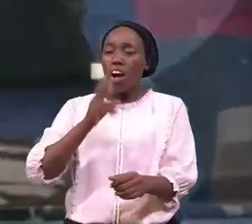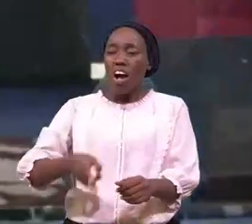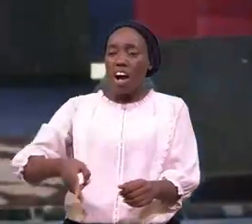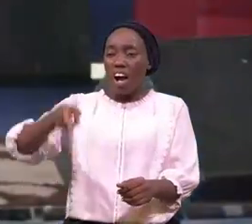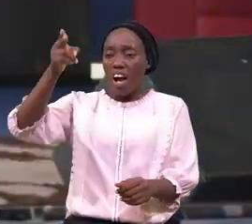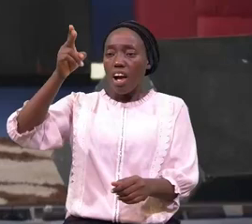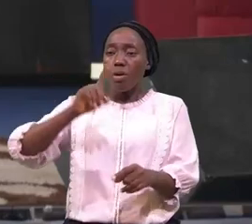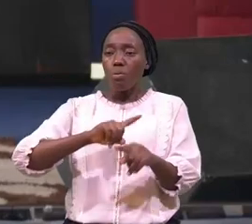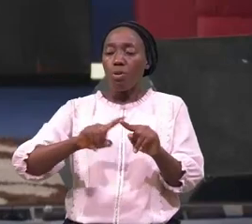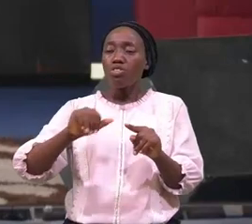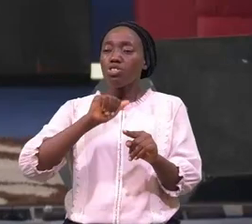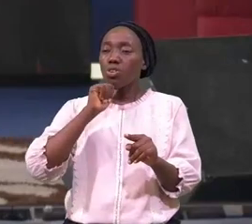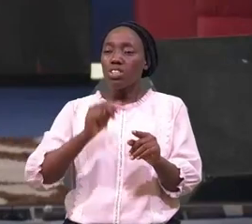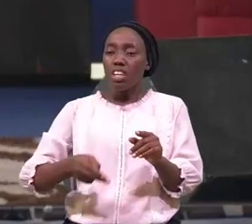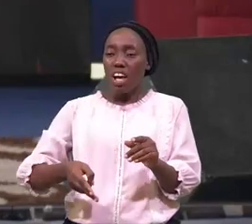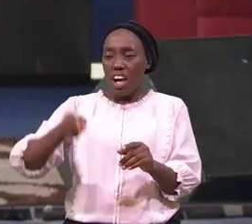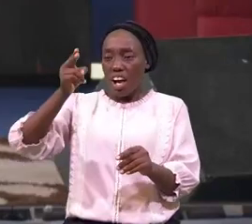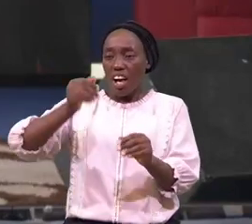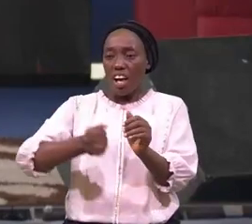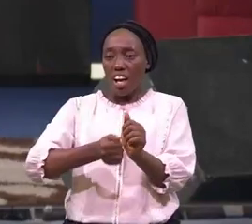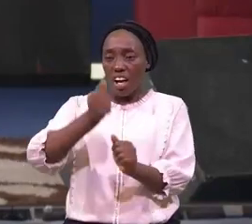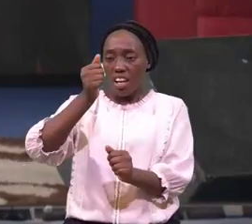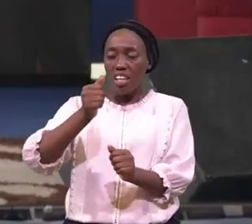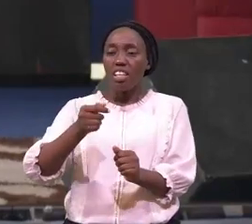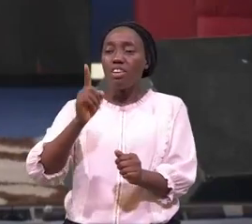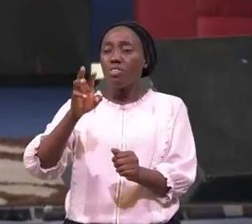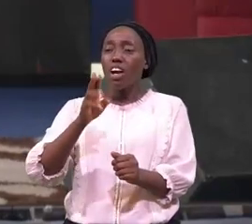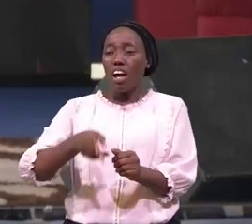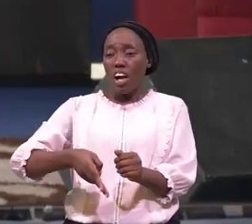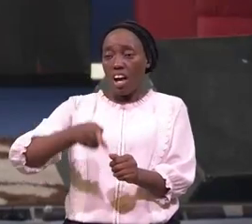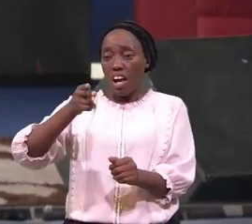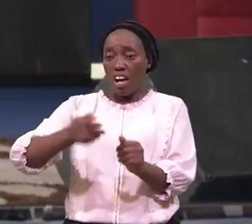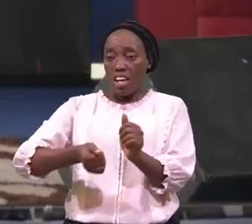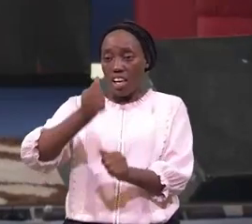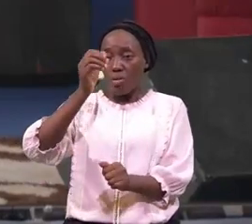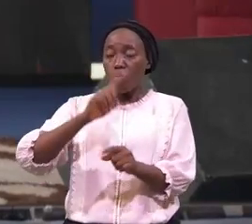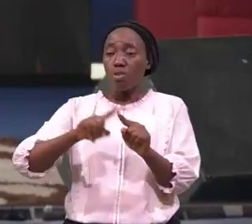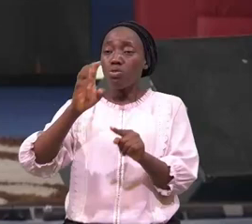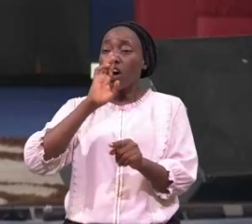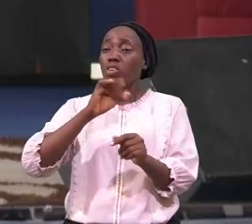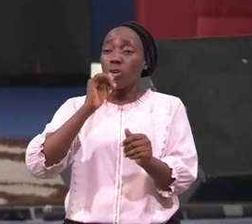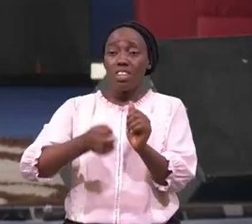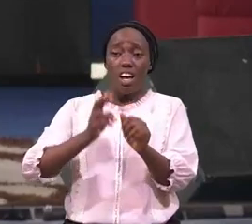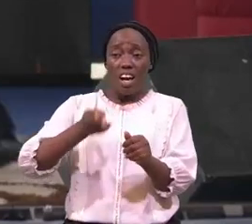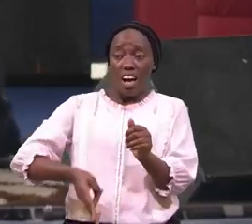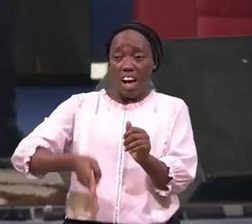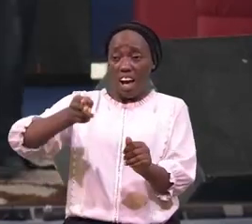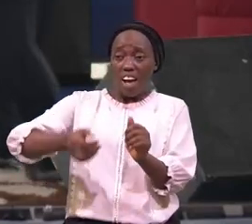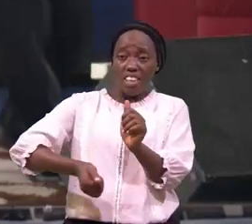Si tu es haut, tu n'es pas plus haut. Si tu es plus haut, mais tu n'atteins pas le sommet.